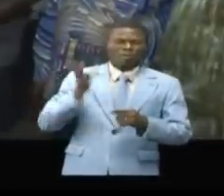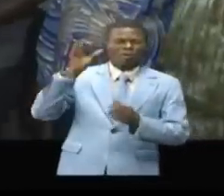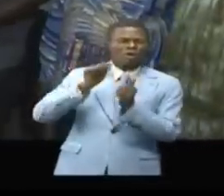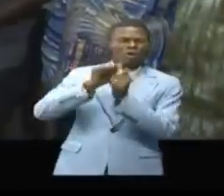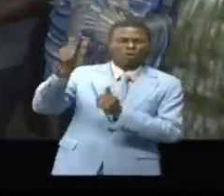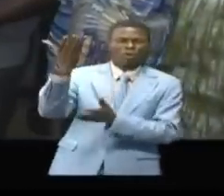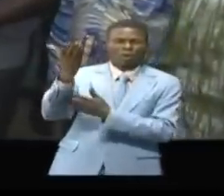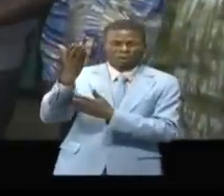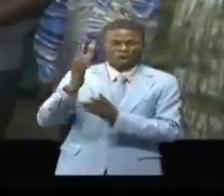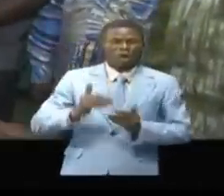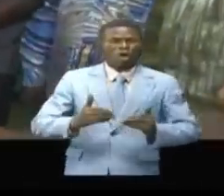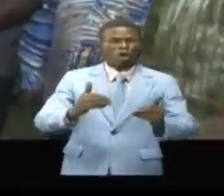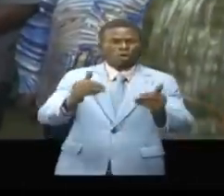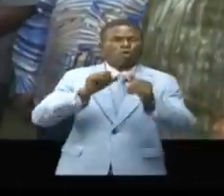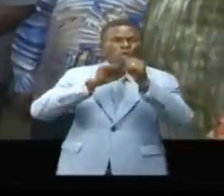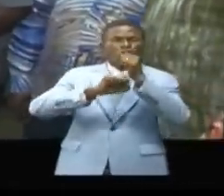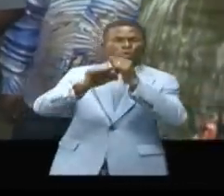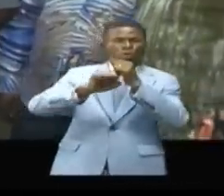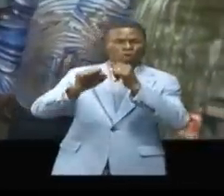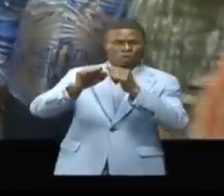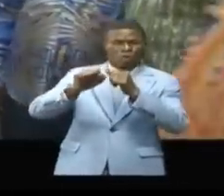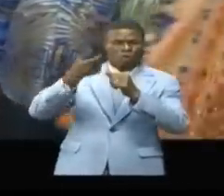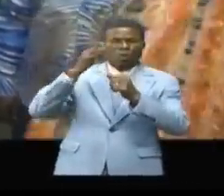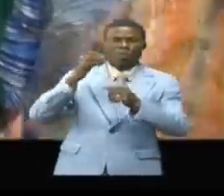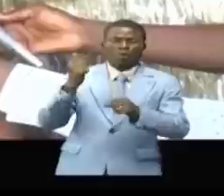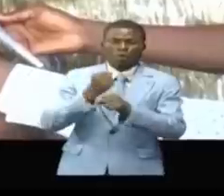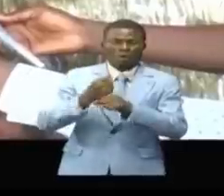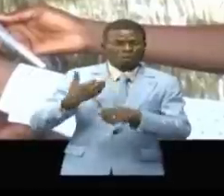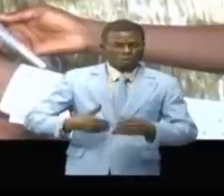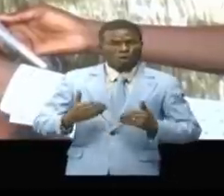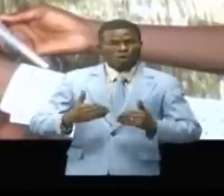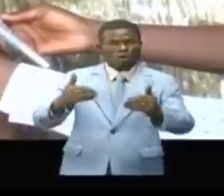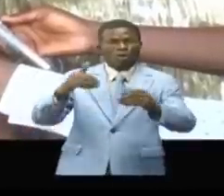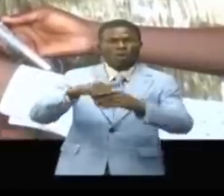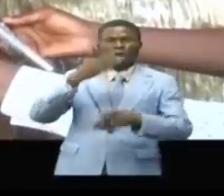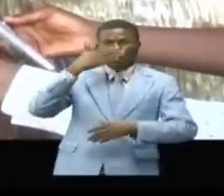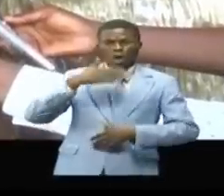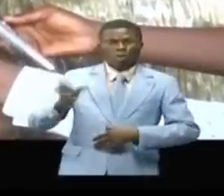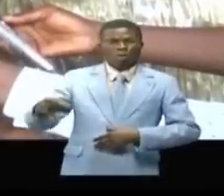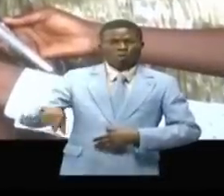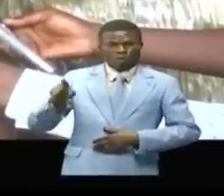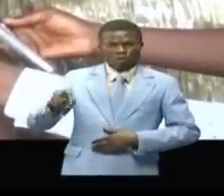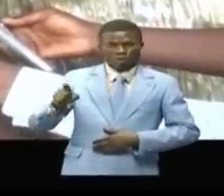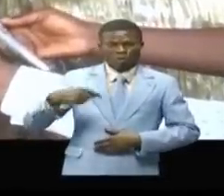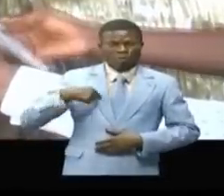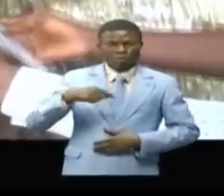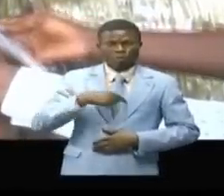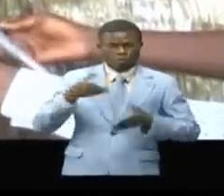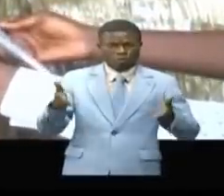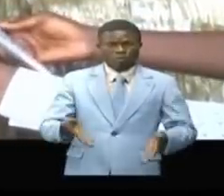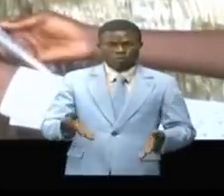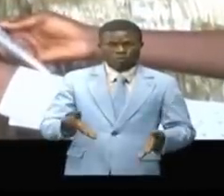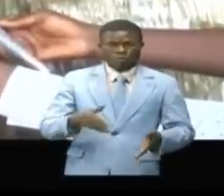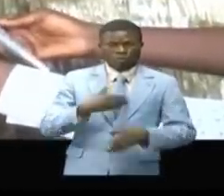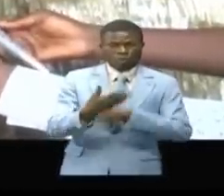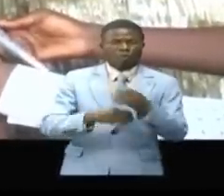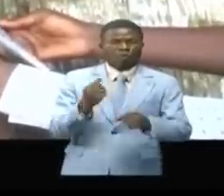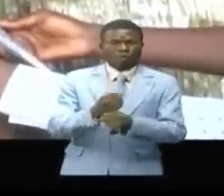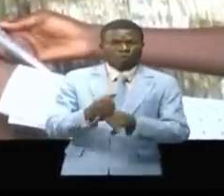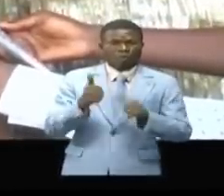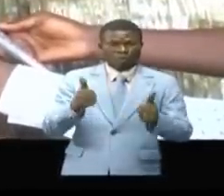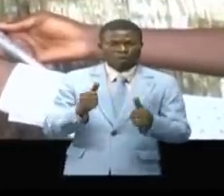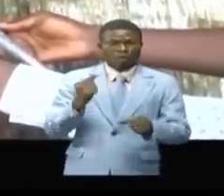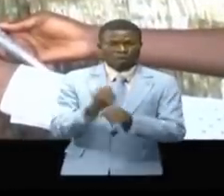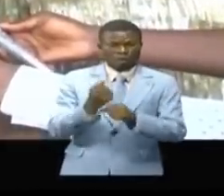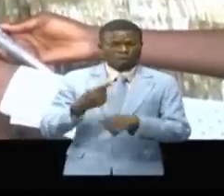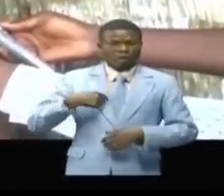sollicitant la prolongation de leur campagne pour étendre cette opération au niveau de l'hôpital provincial. Nous sommes là, nous faisons notre travail et notre